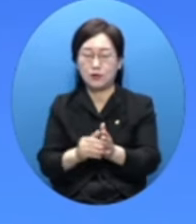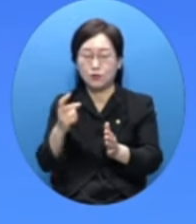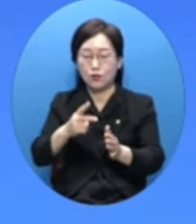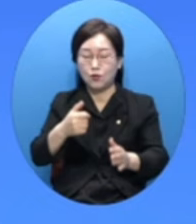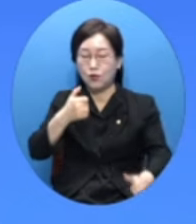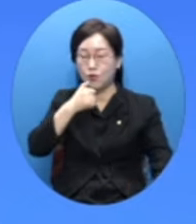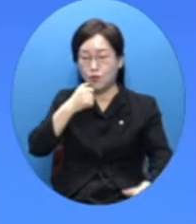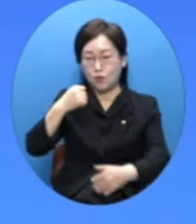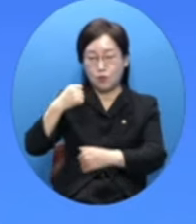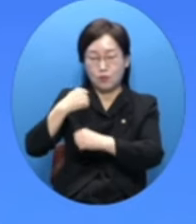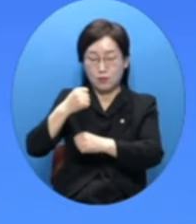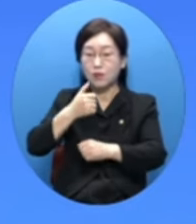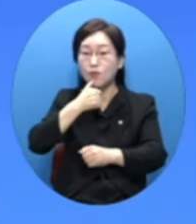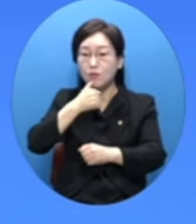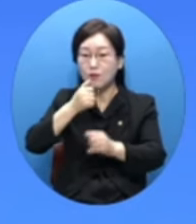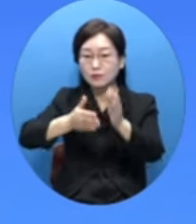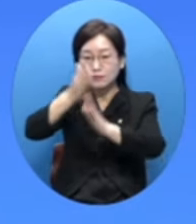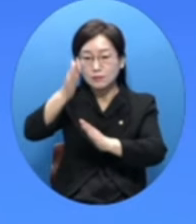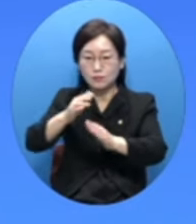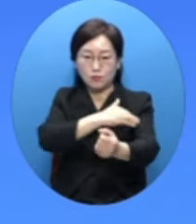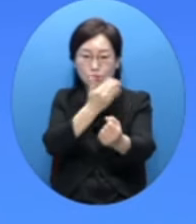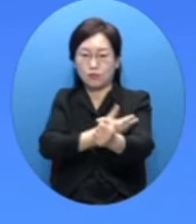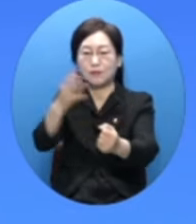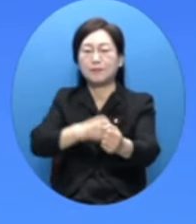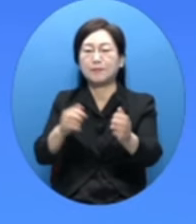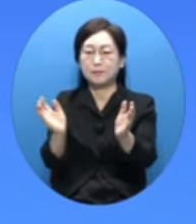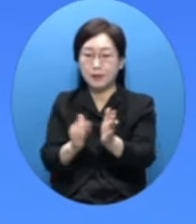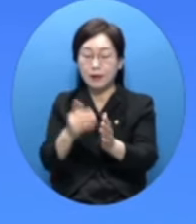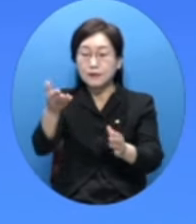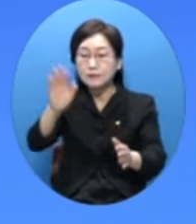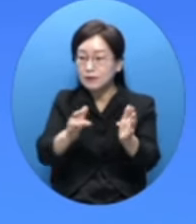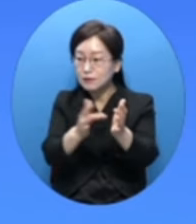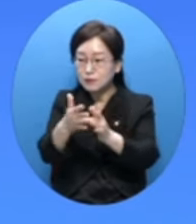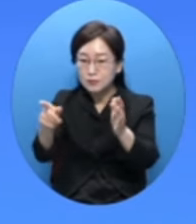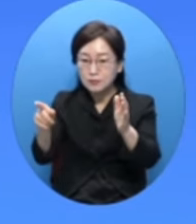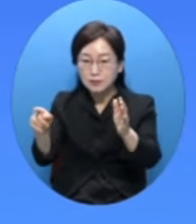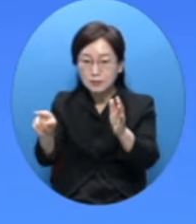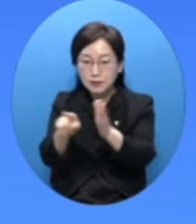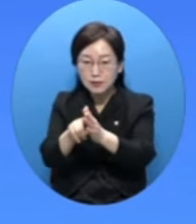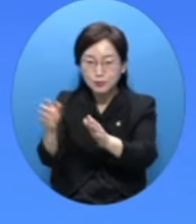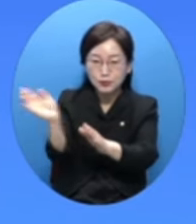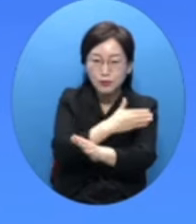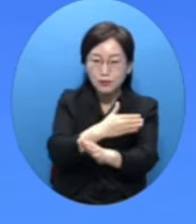다 갖춘 자였습니다. 그런데 예수를 만난다면 이 모든 걸 다 내려놓고